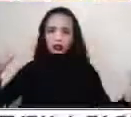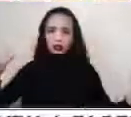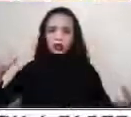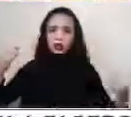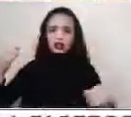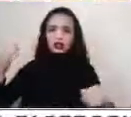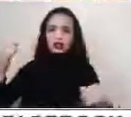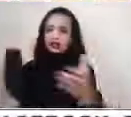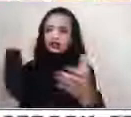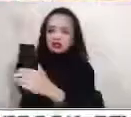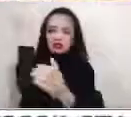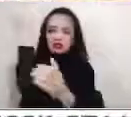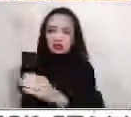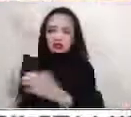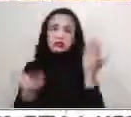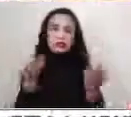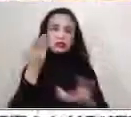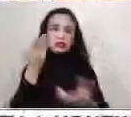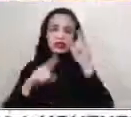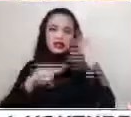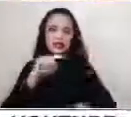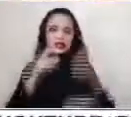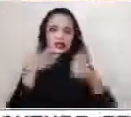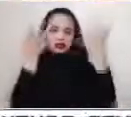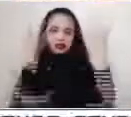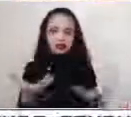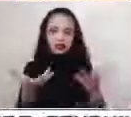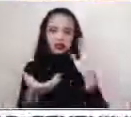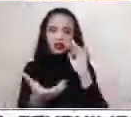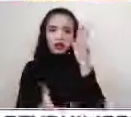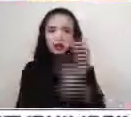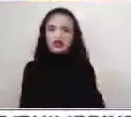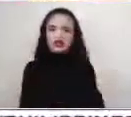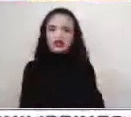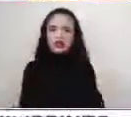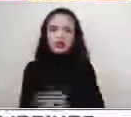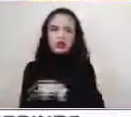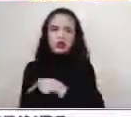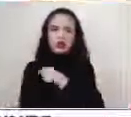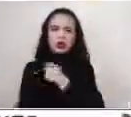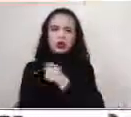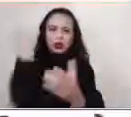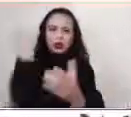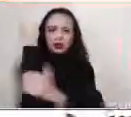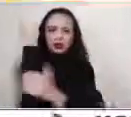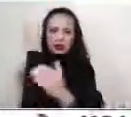ng coronavirus strain. Si Mark Pitalco sa detalye. Rise and shine, Mark.